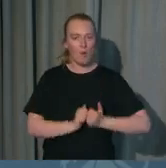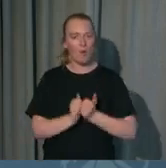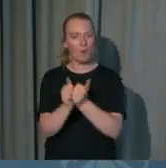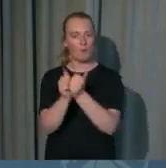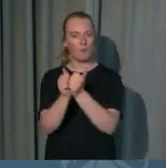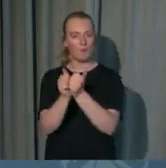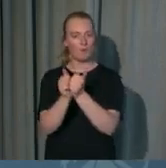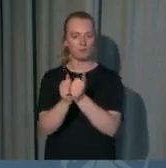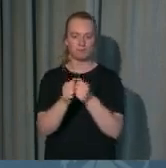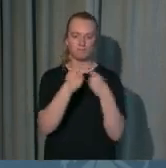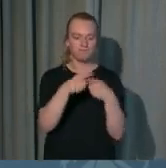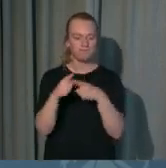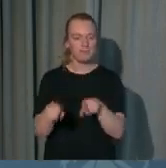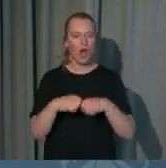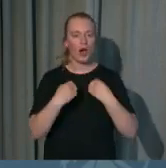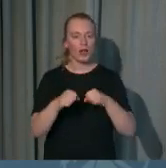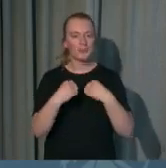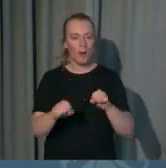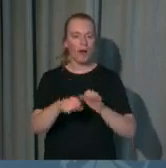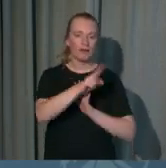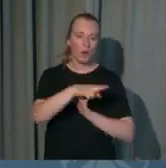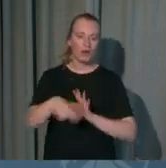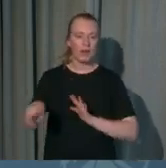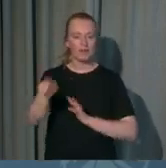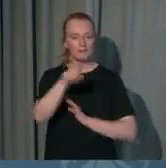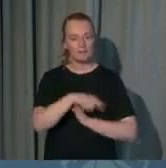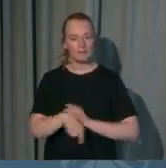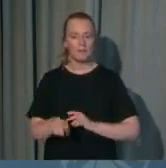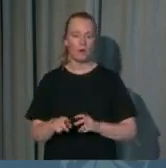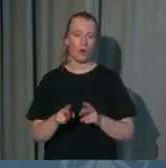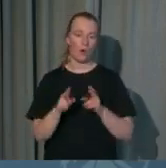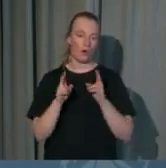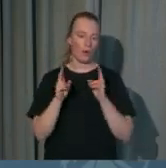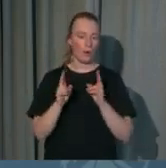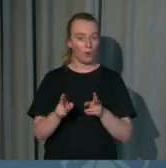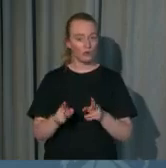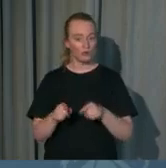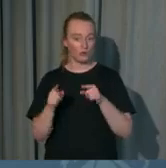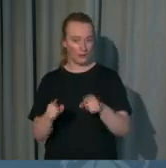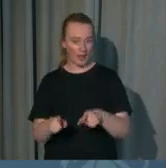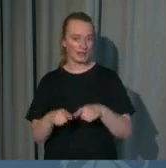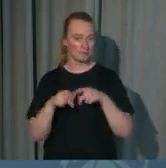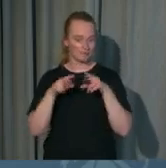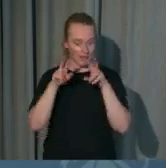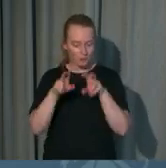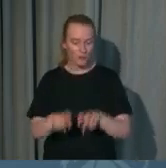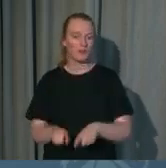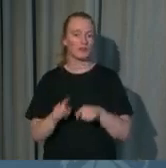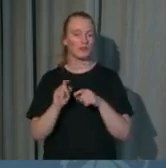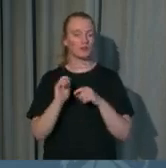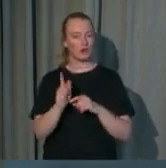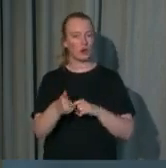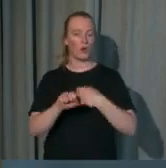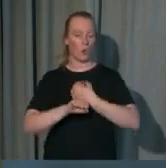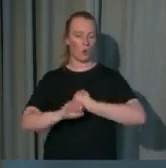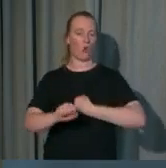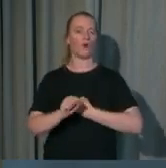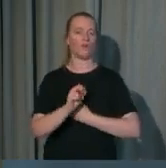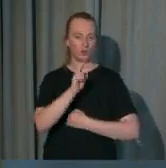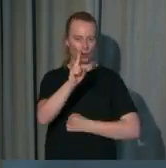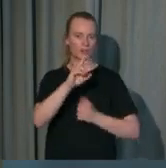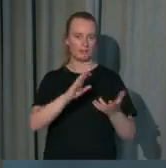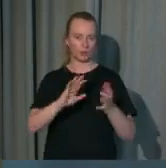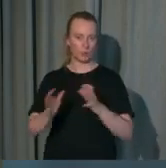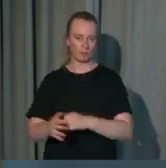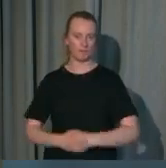ulike arrangement rundt i landet, og avvergende etterforskning, ikke minst, for å forebygge nye hendelser. Da er det